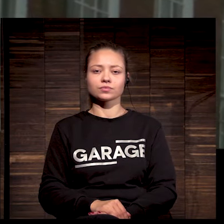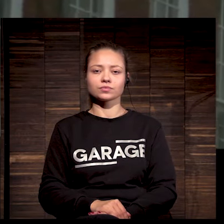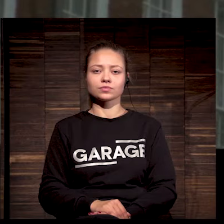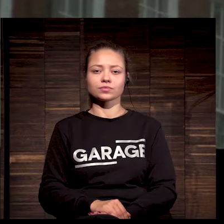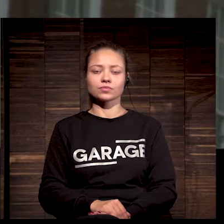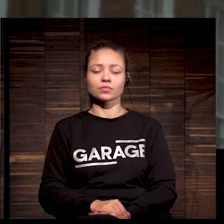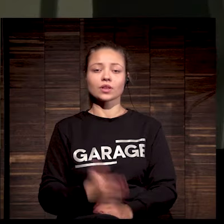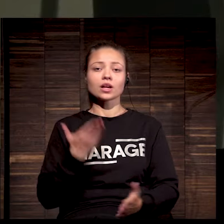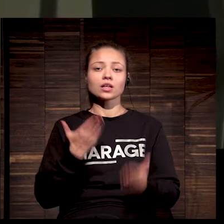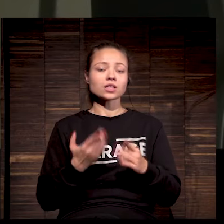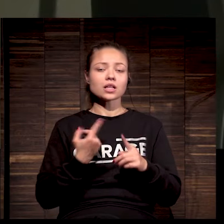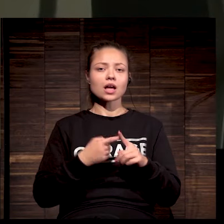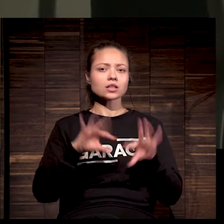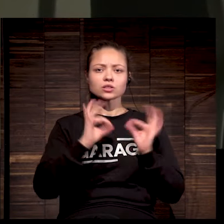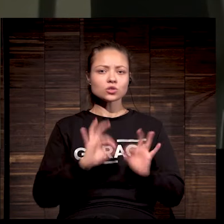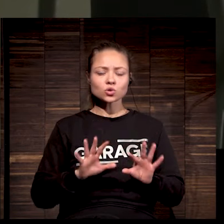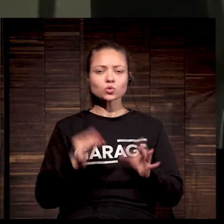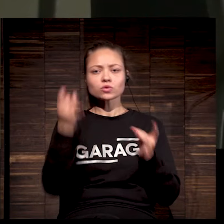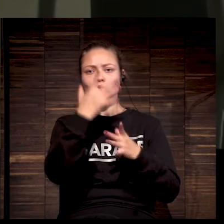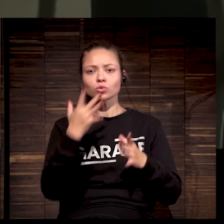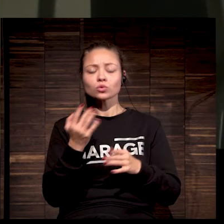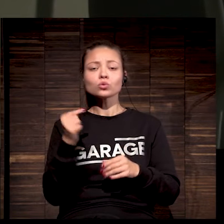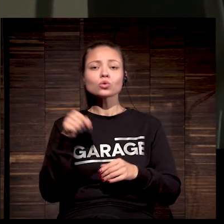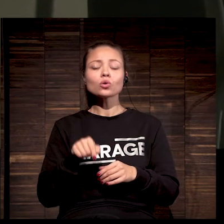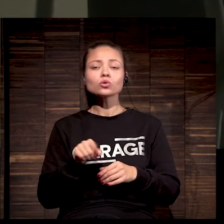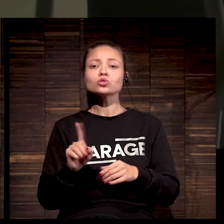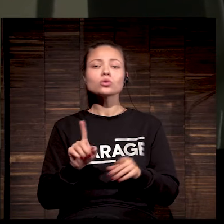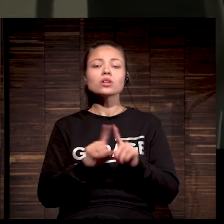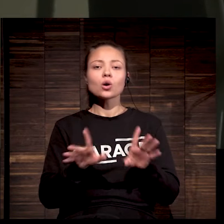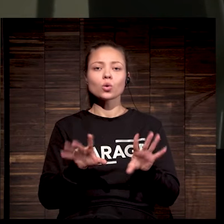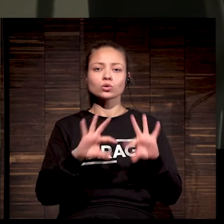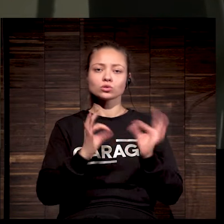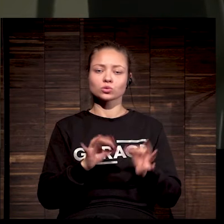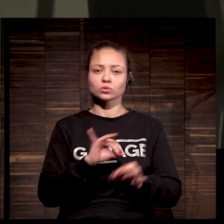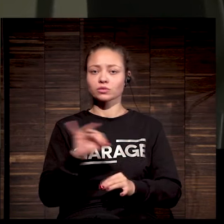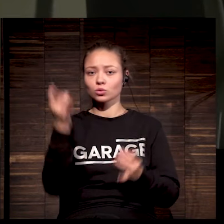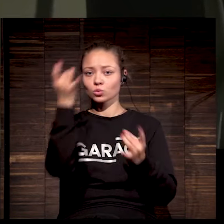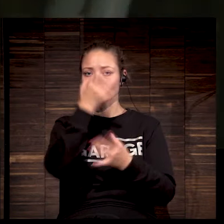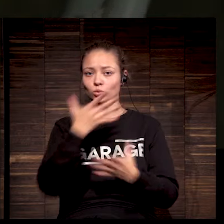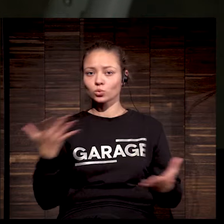если это не искусство и культура то что тогда искусство и культура